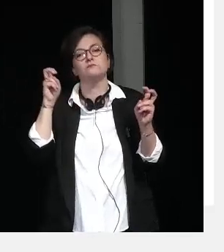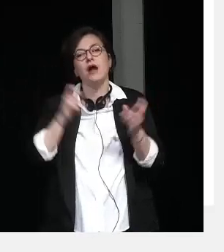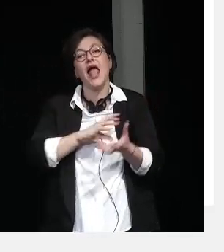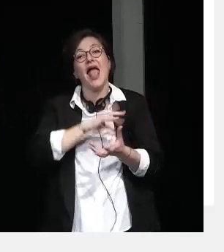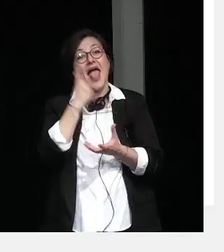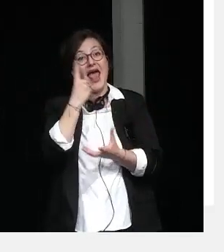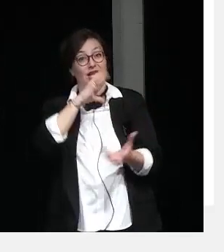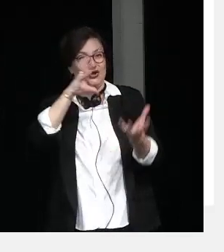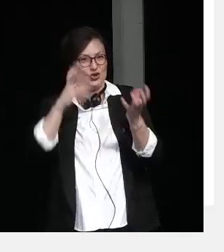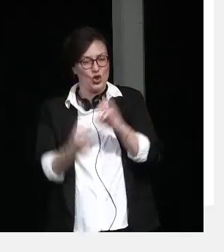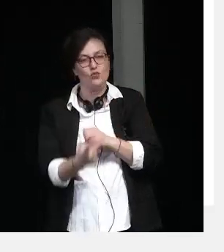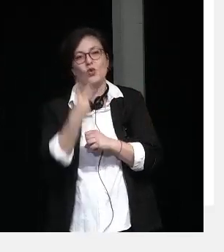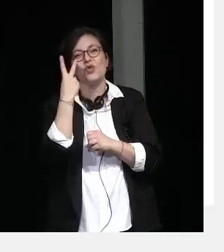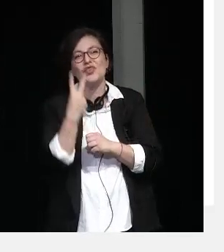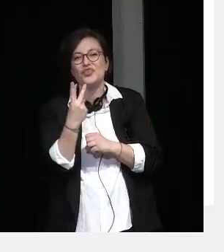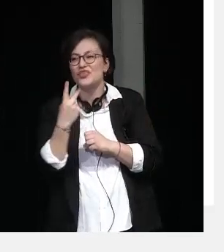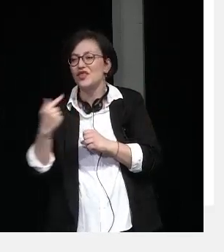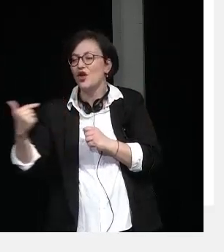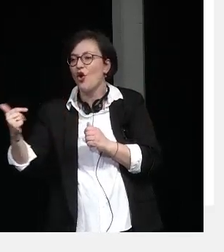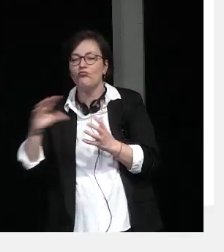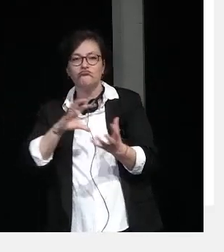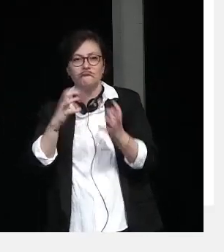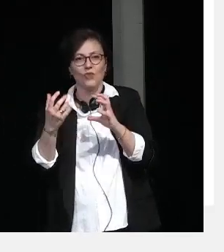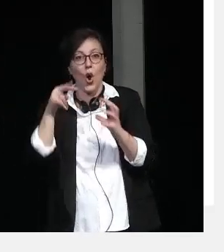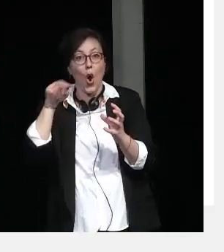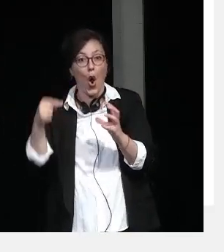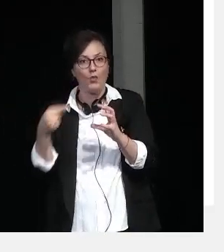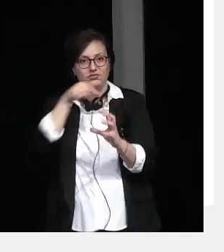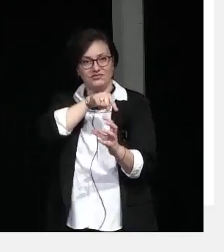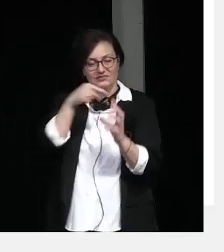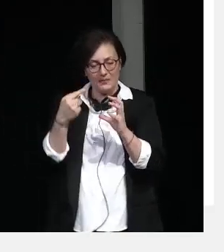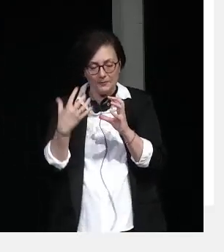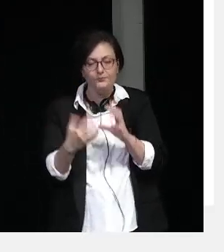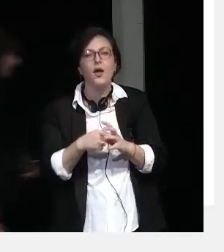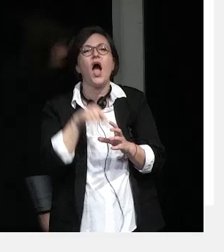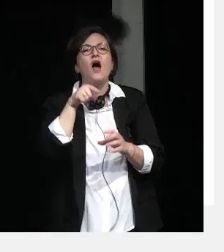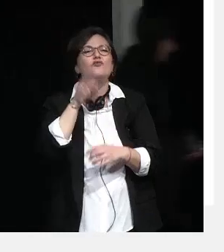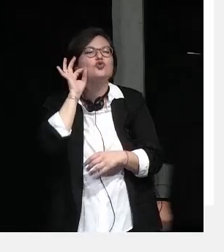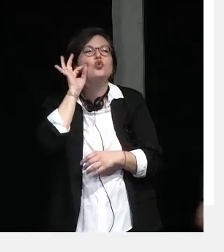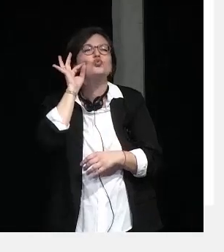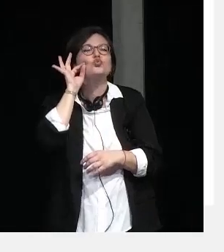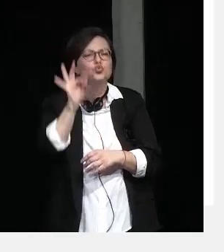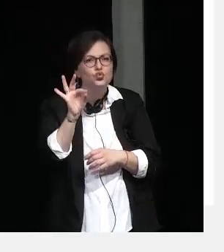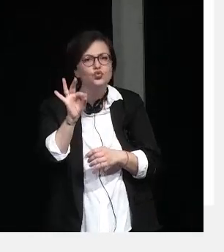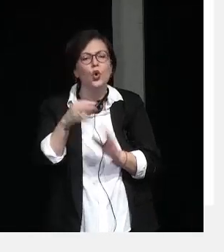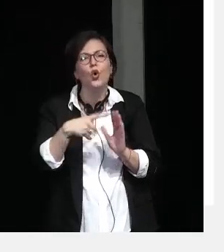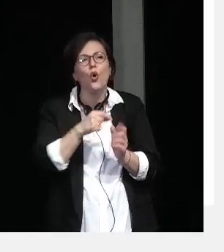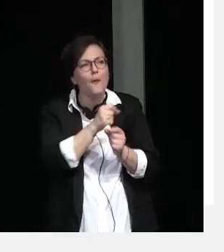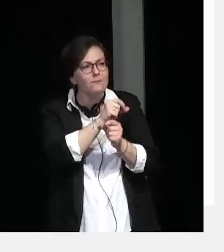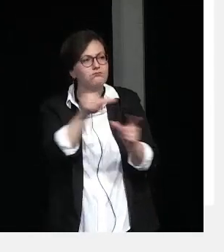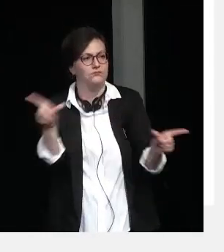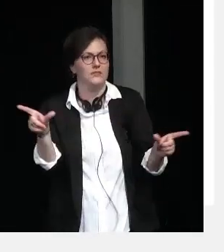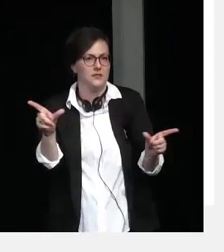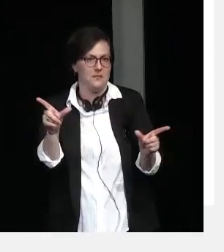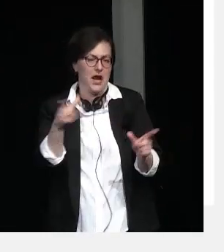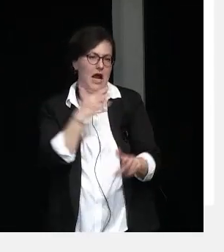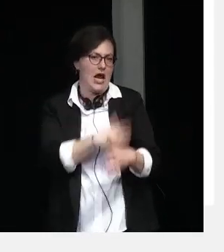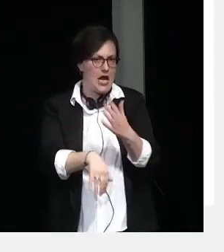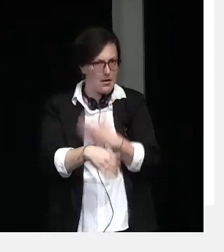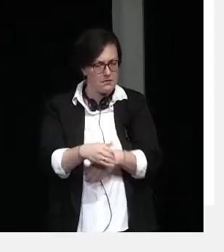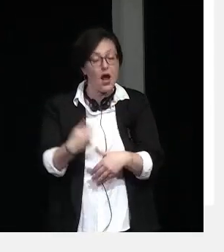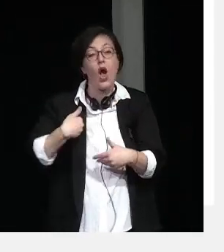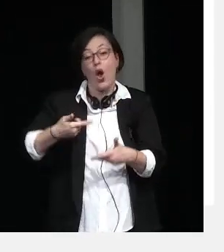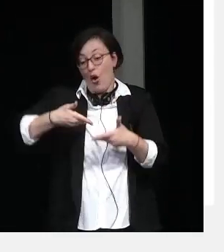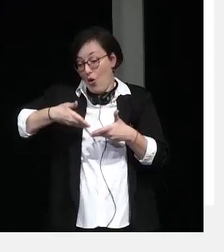έχει να ευαισθητοποιήσει στη λεγόμενη αόρατη αναπηρία. Έχω γεννηθεί 5,5